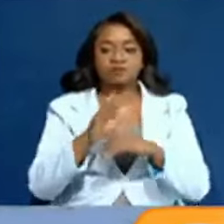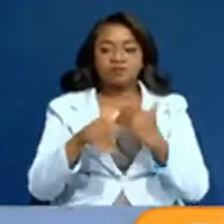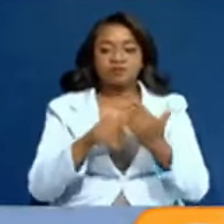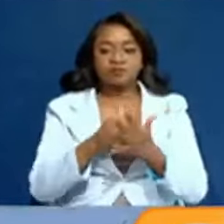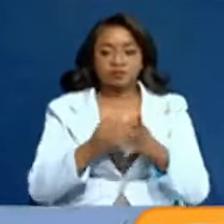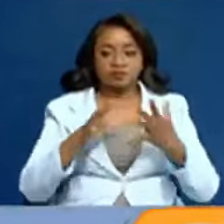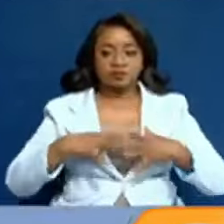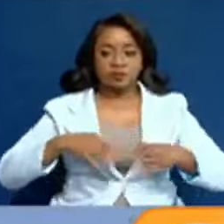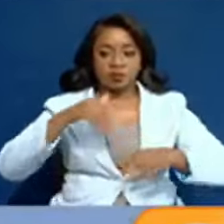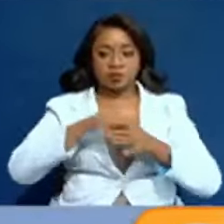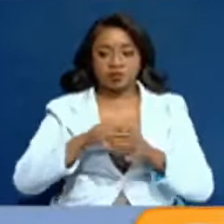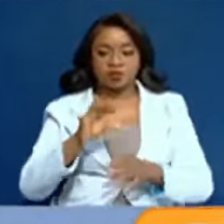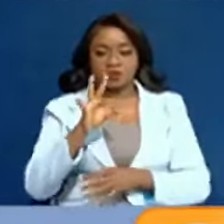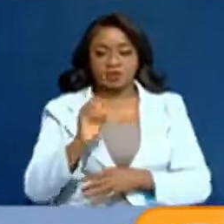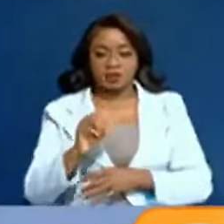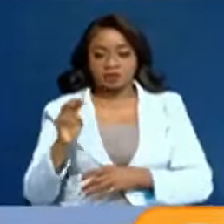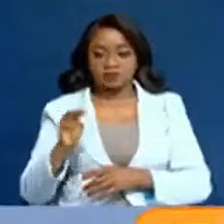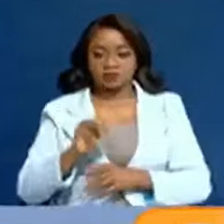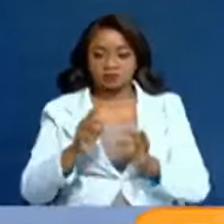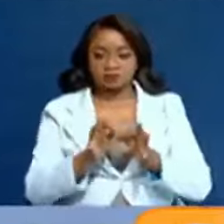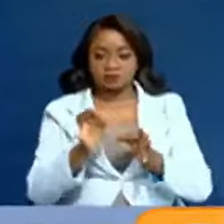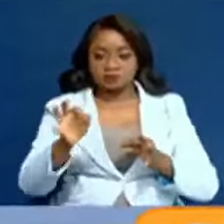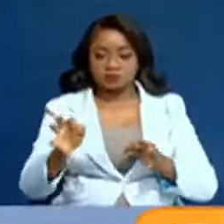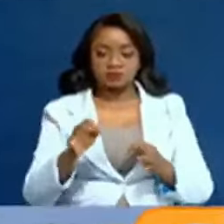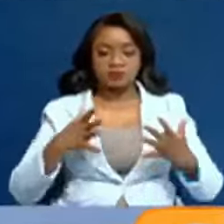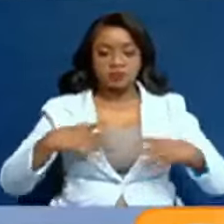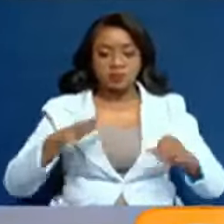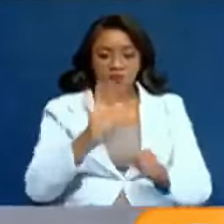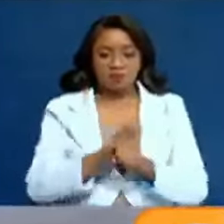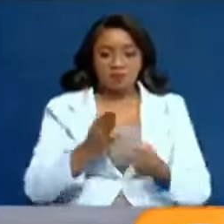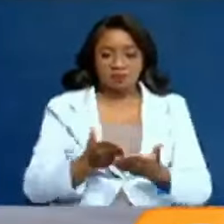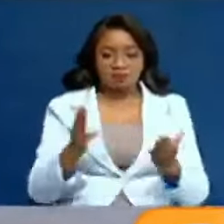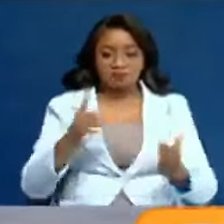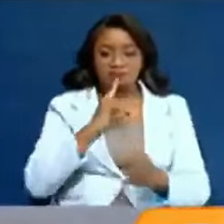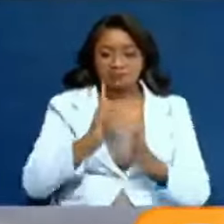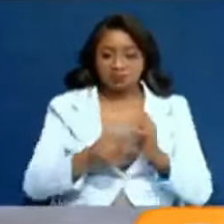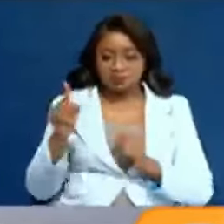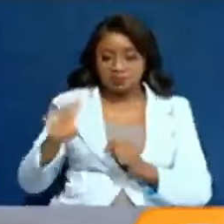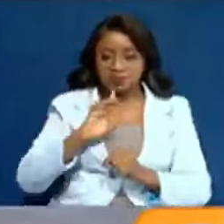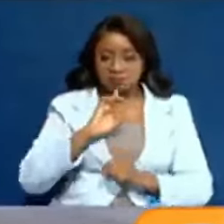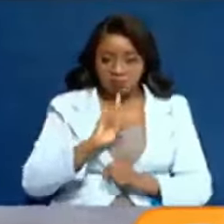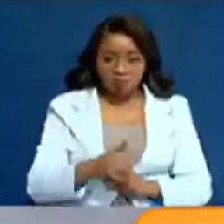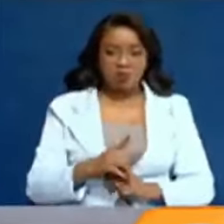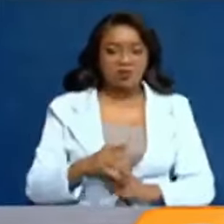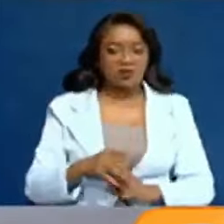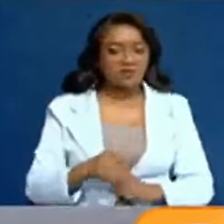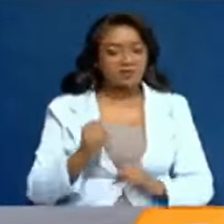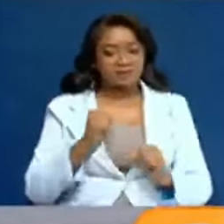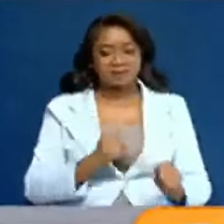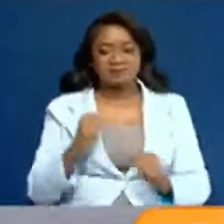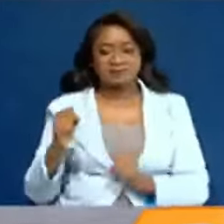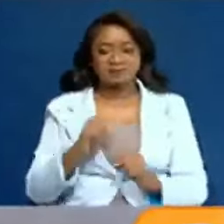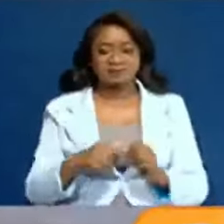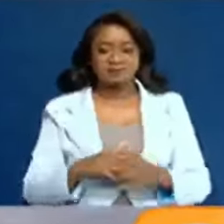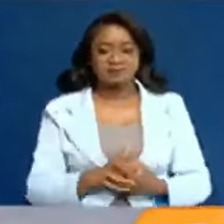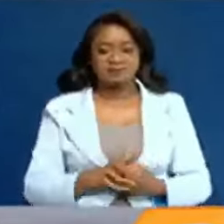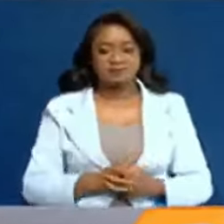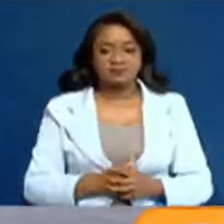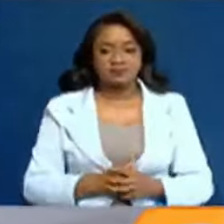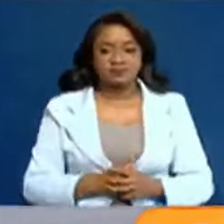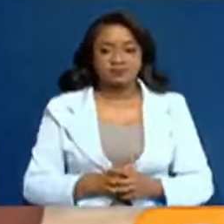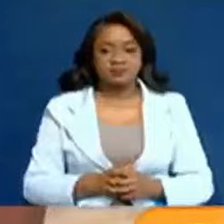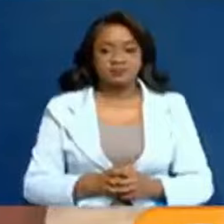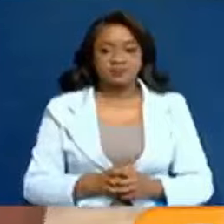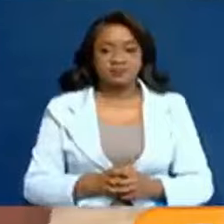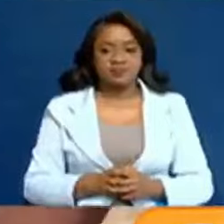30 meters of river lines and lake shores, residents here said the directive might be a tall order. Kwama, nice